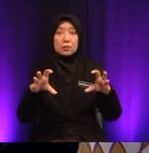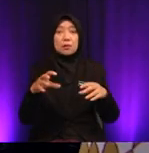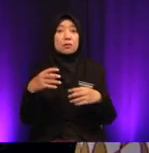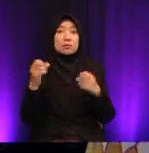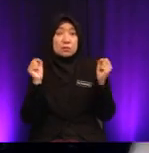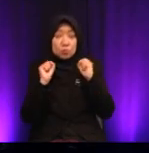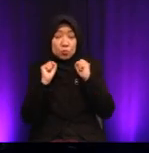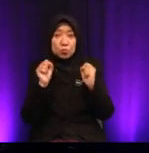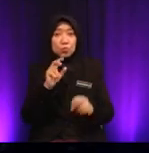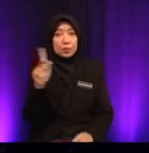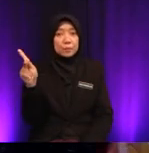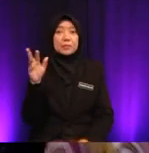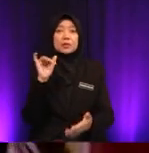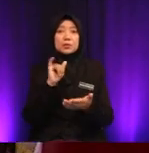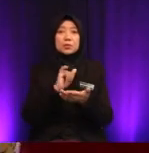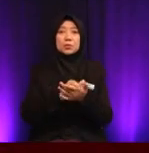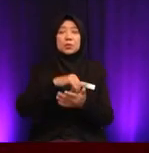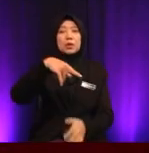cepat-cepat itulah